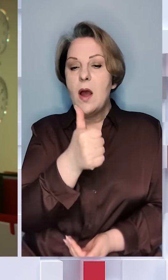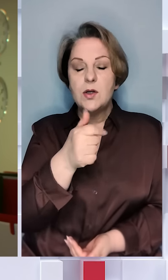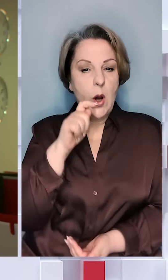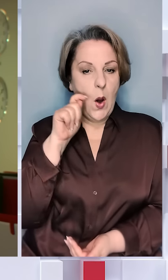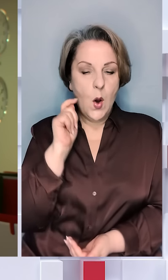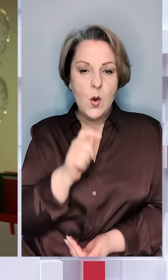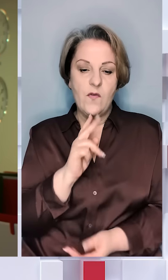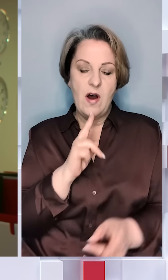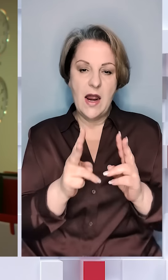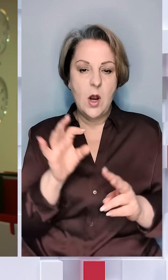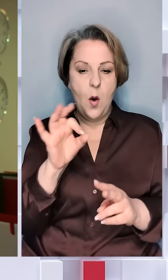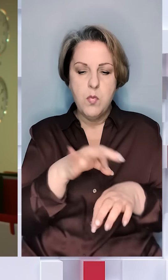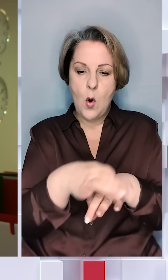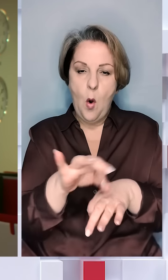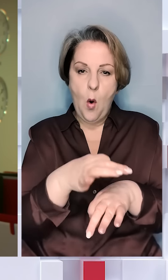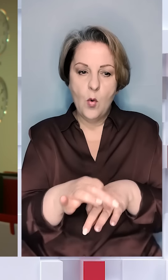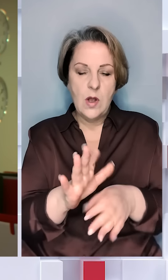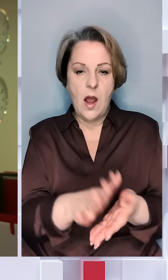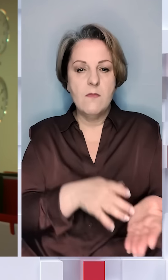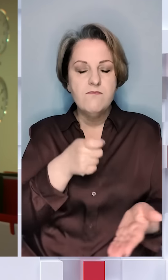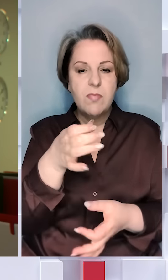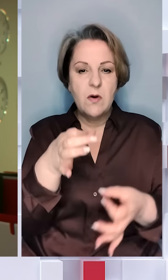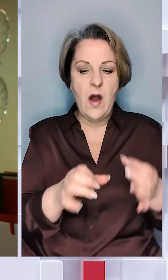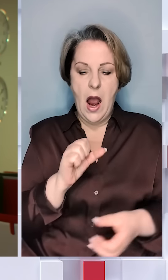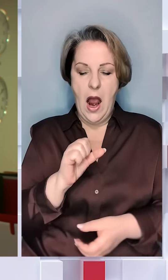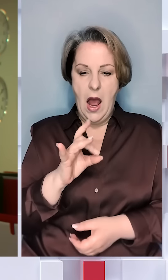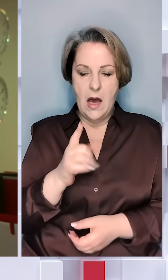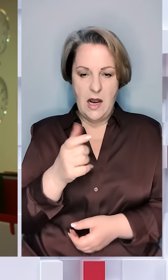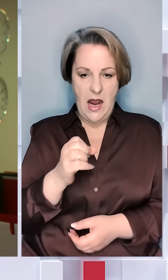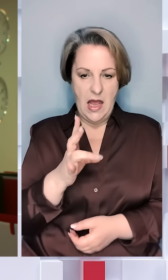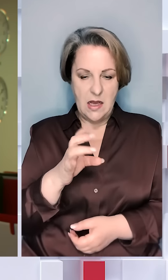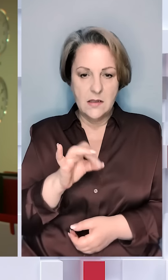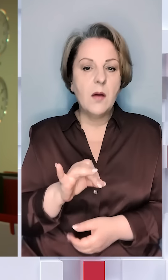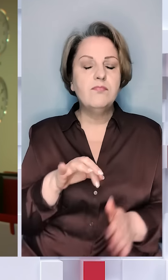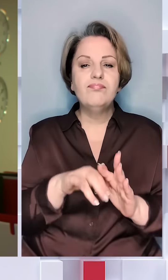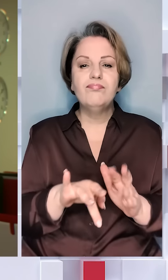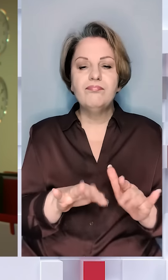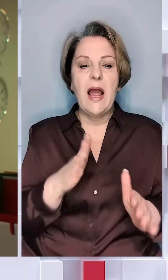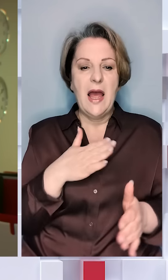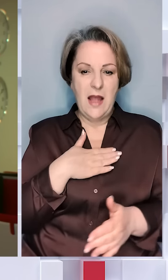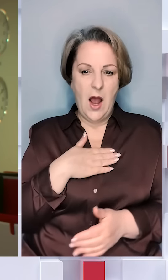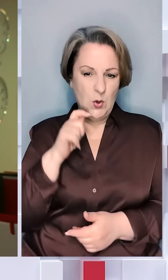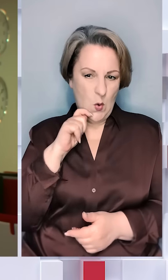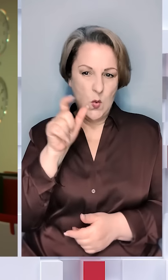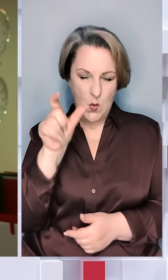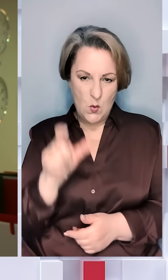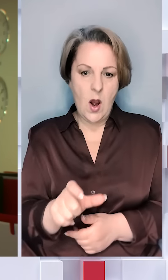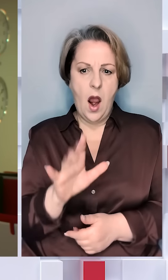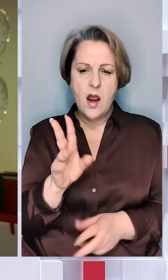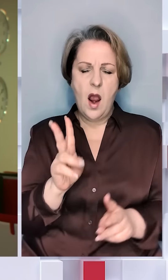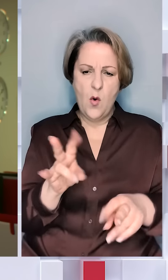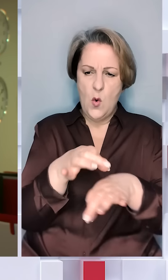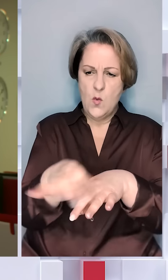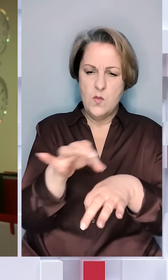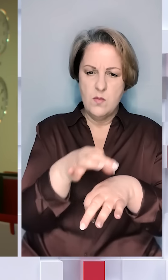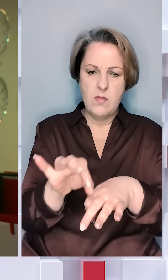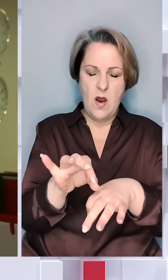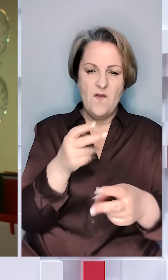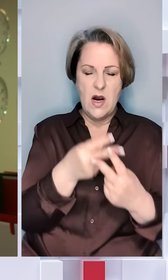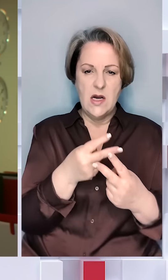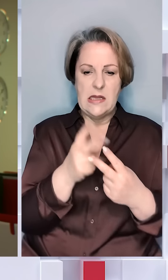Перше, український позов щодо катувань подали до суду в Аргентині. Йдеться про справу нашого співгромадянина, якого піддавали тортурам